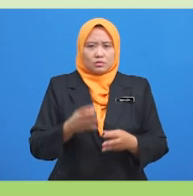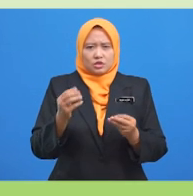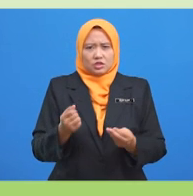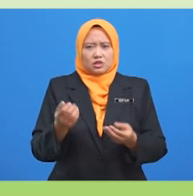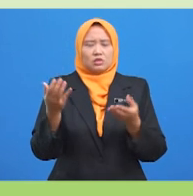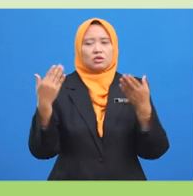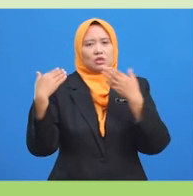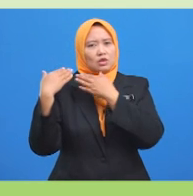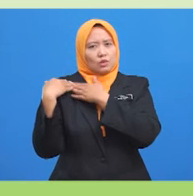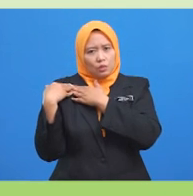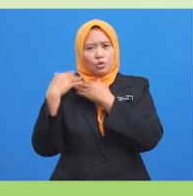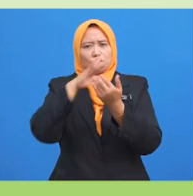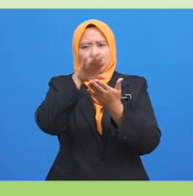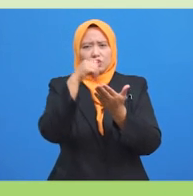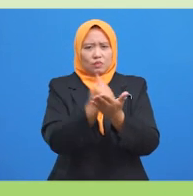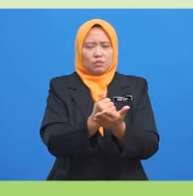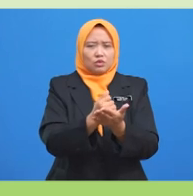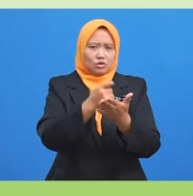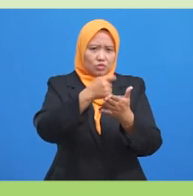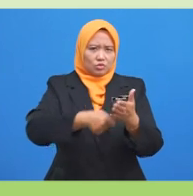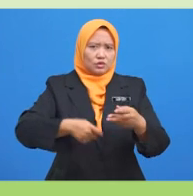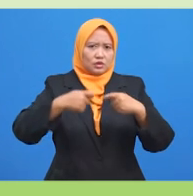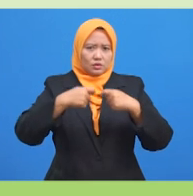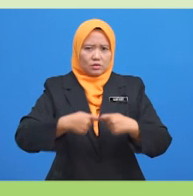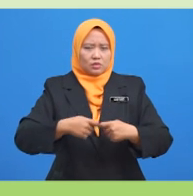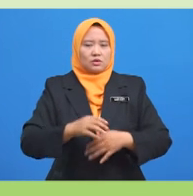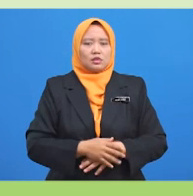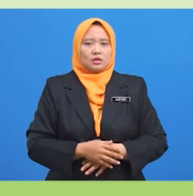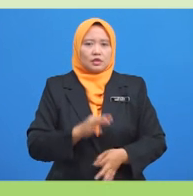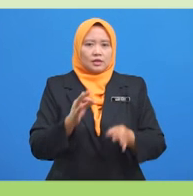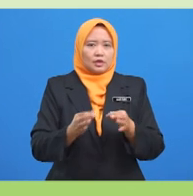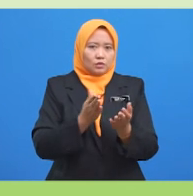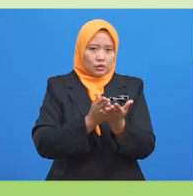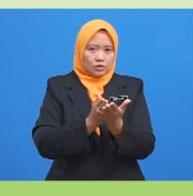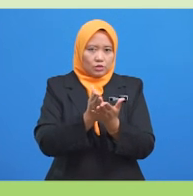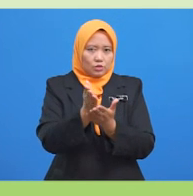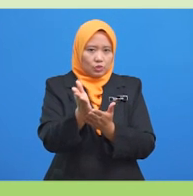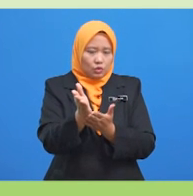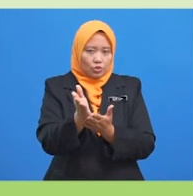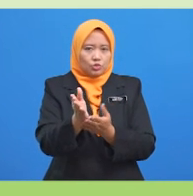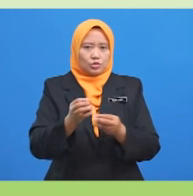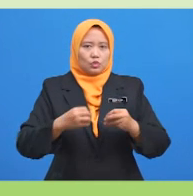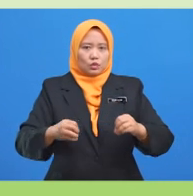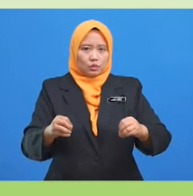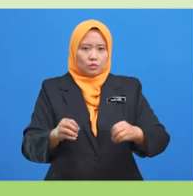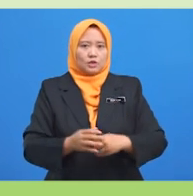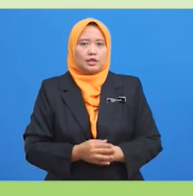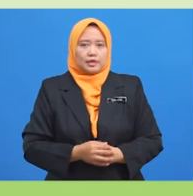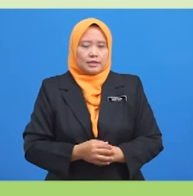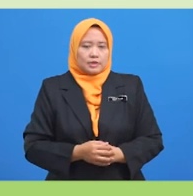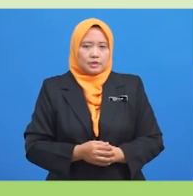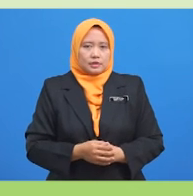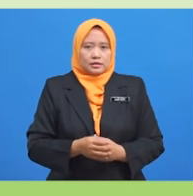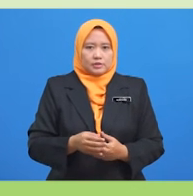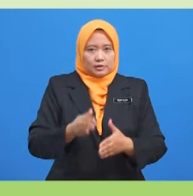firma teruskan operasi, firma hanya menanggung sebahagian kos tetap. Kerana sebahagian lagi kos